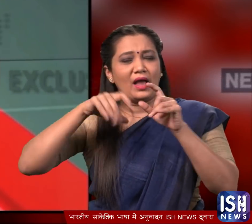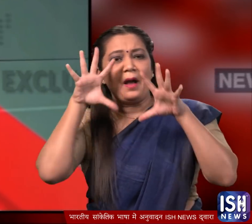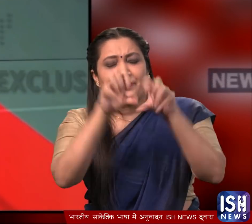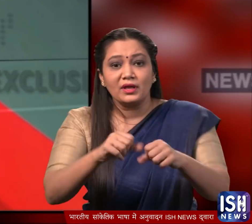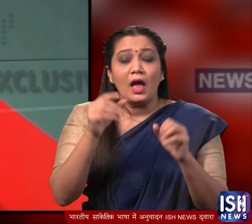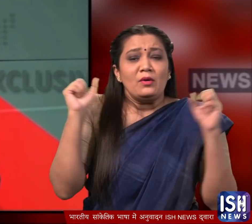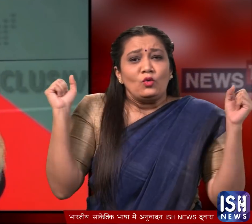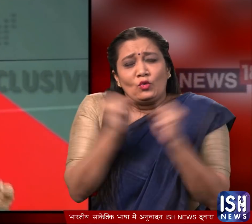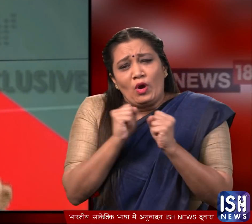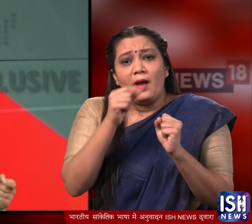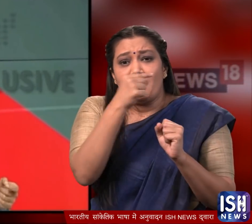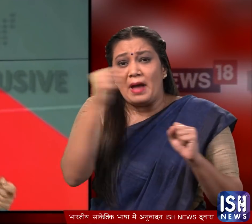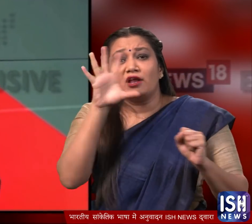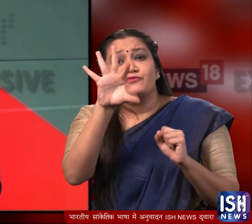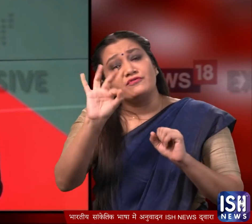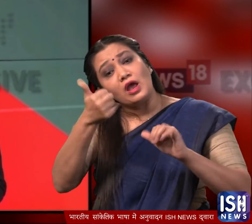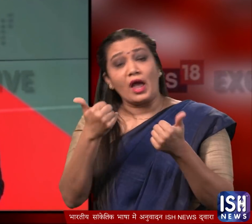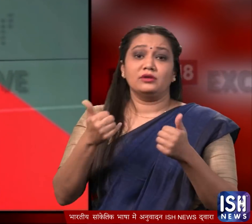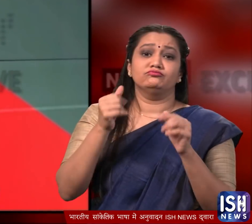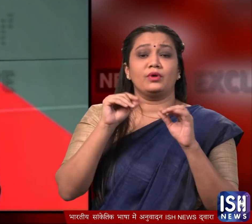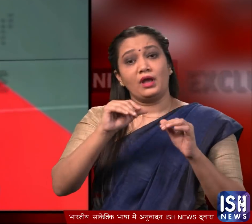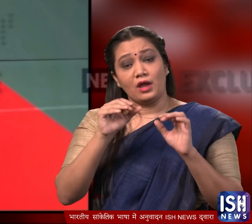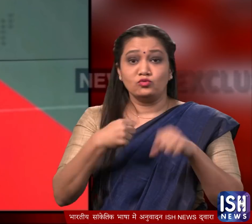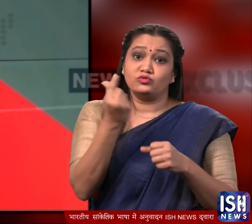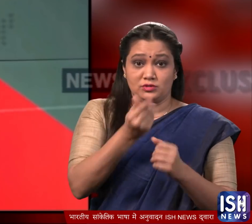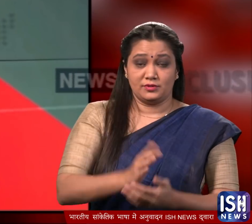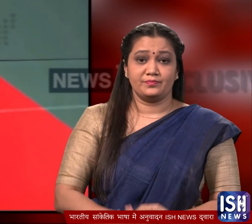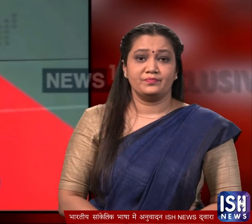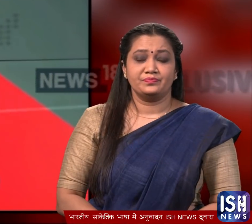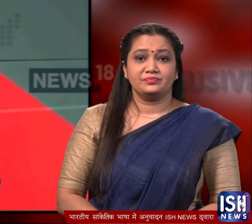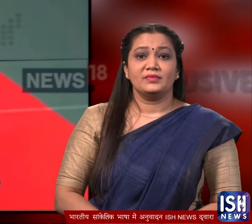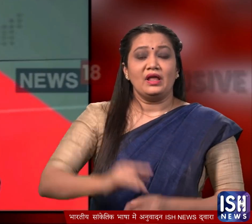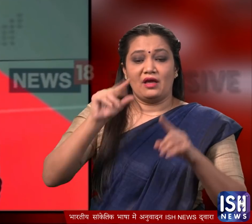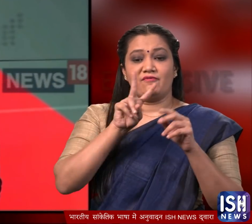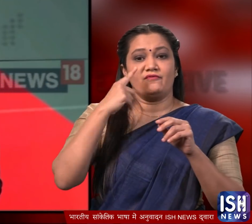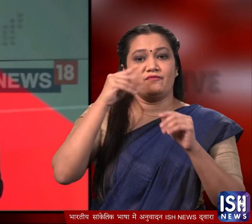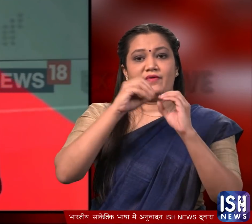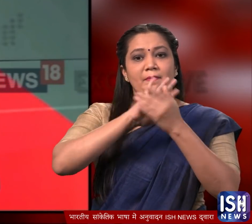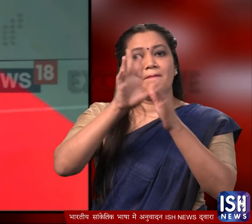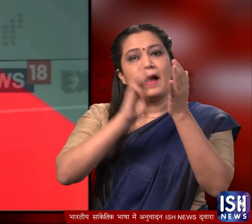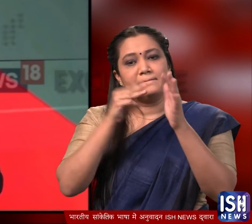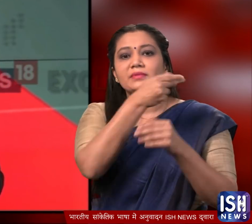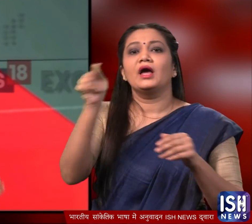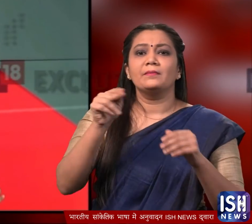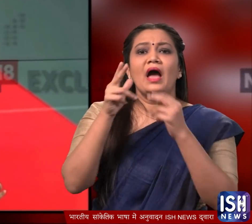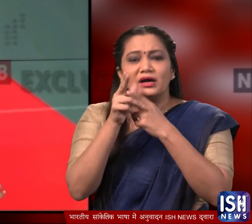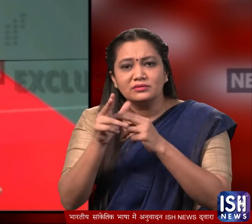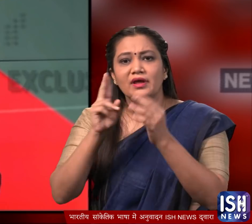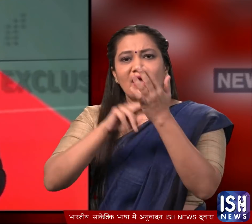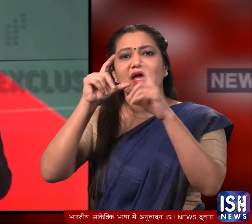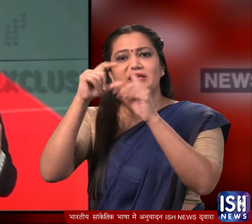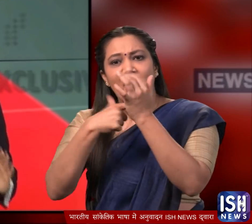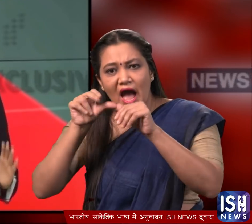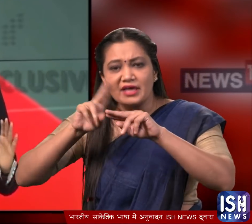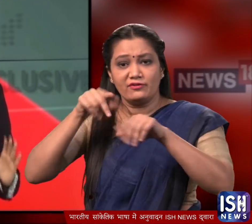से 50 डिग्री नीचे के तापमान में काम करने में भी सक्षम है। विभ्रम नाम के इस हेलीकॉप्टर का सेना और NDRF की तरफ